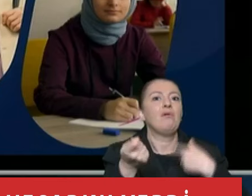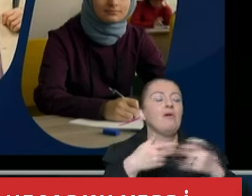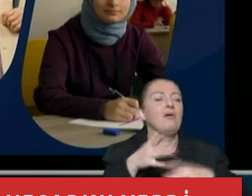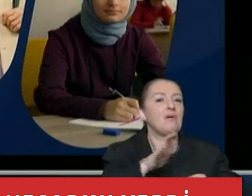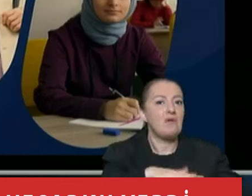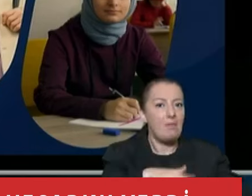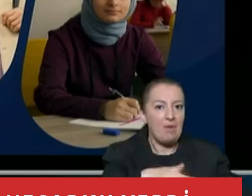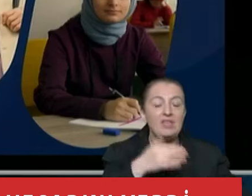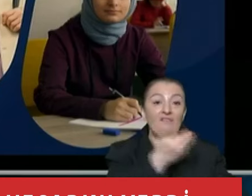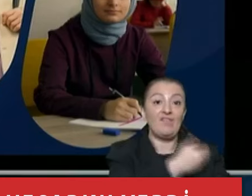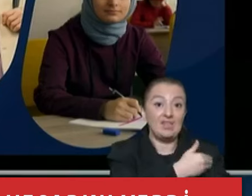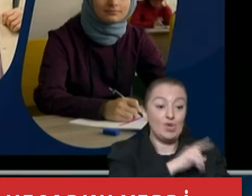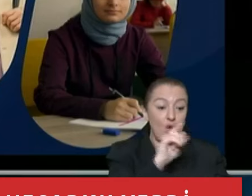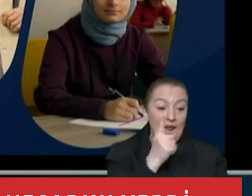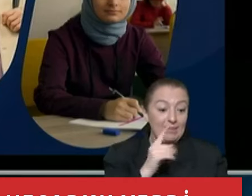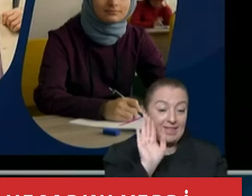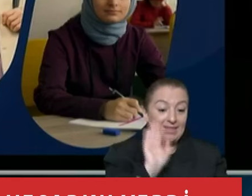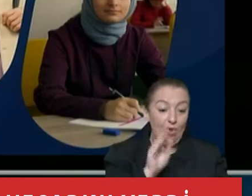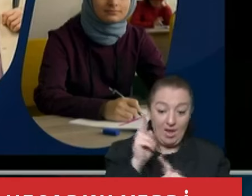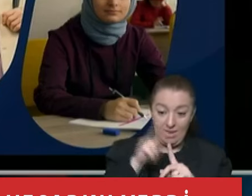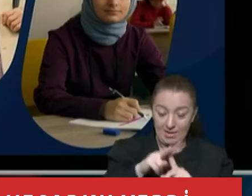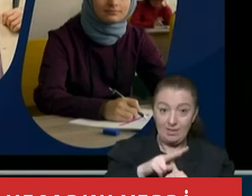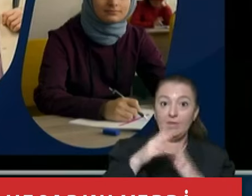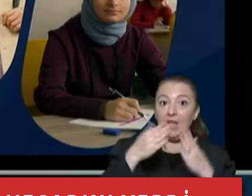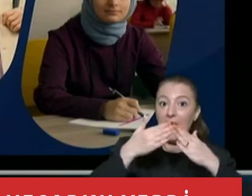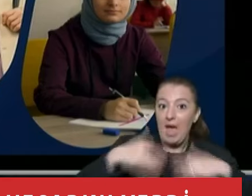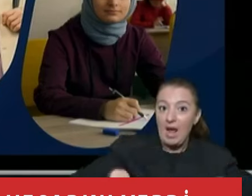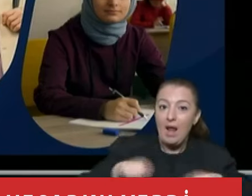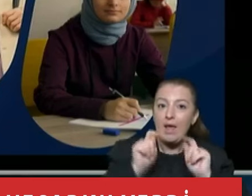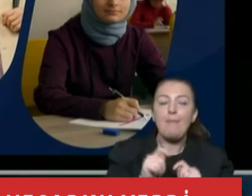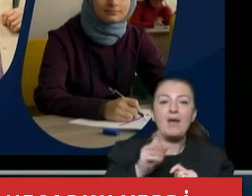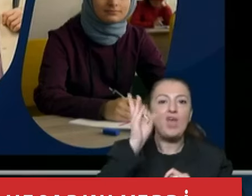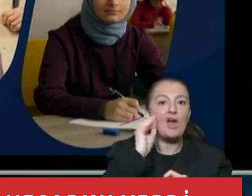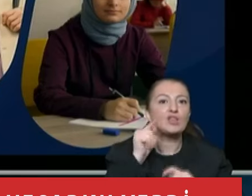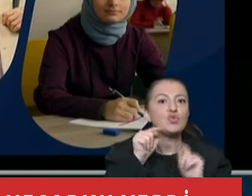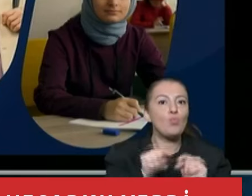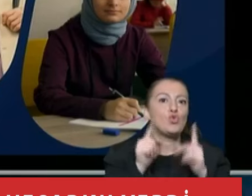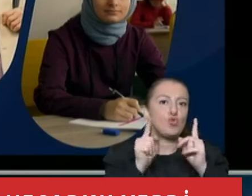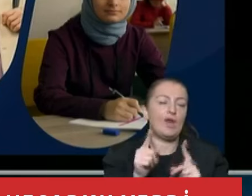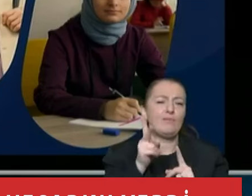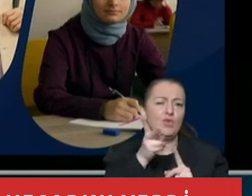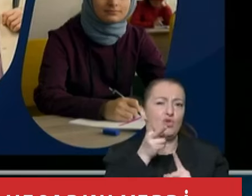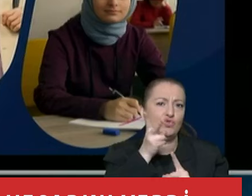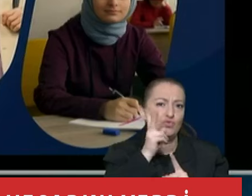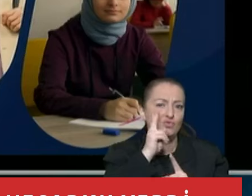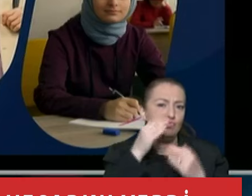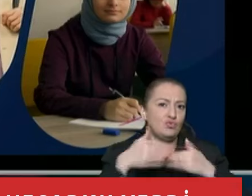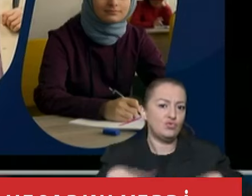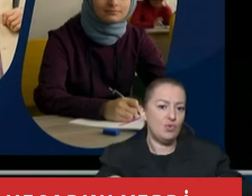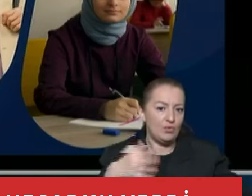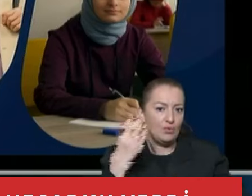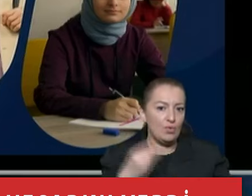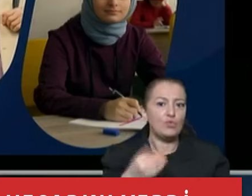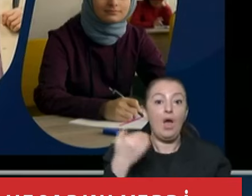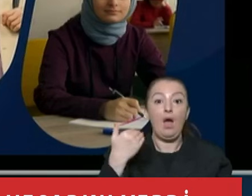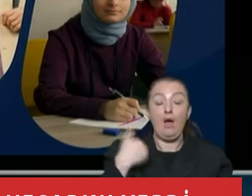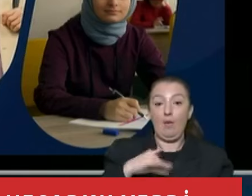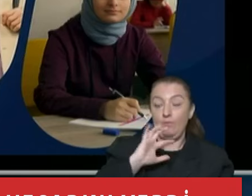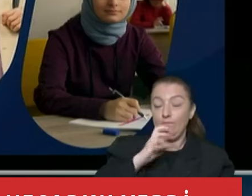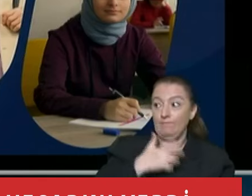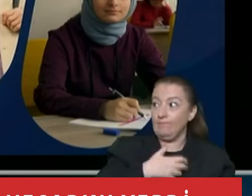yönetimine demokratik katılımına engeller koyan anlayışa bu dönemde son verdik kamuya ait binaların